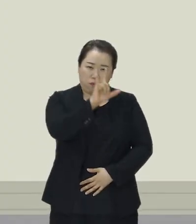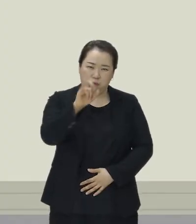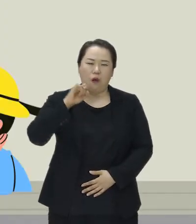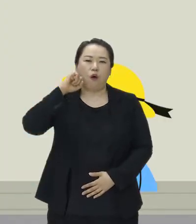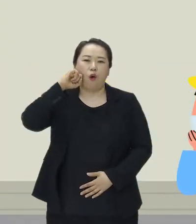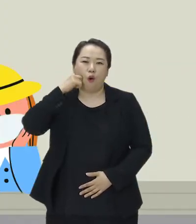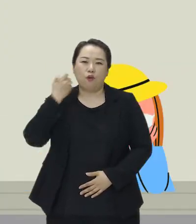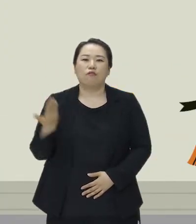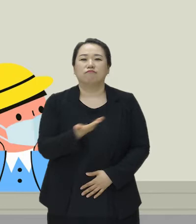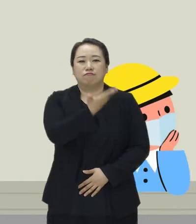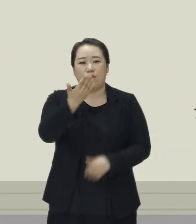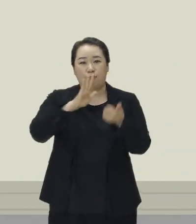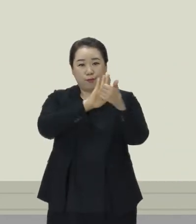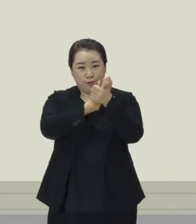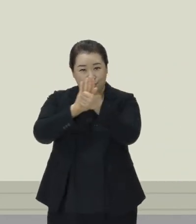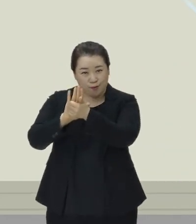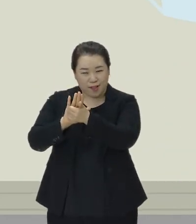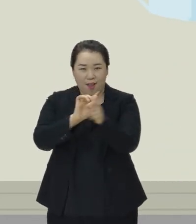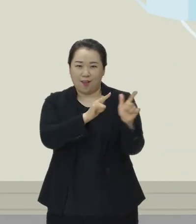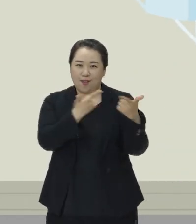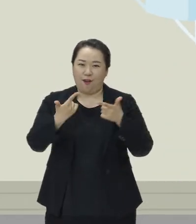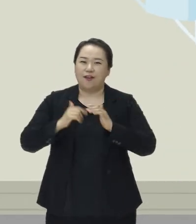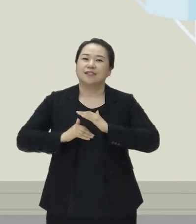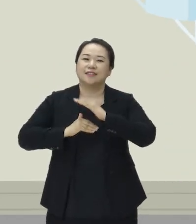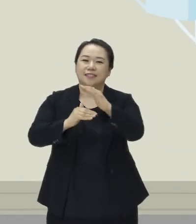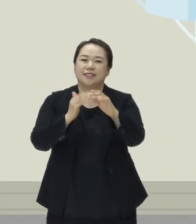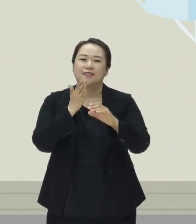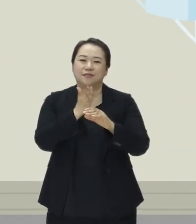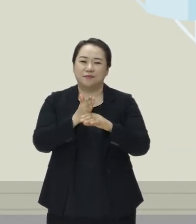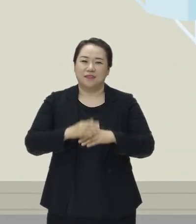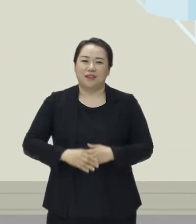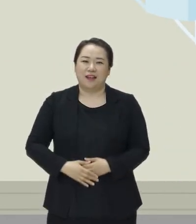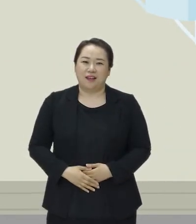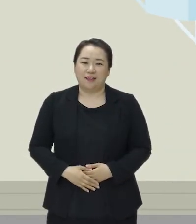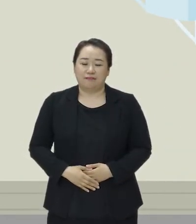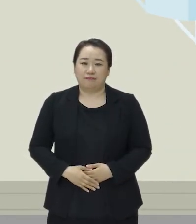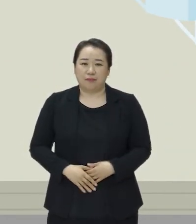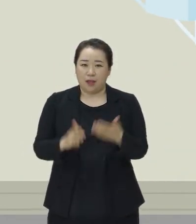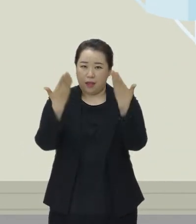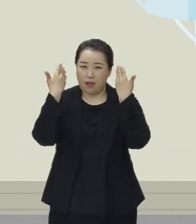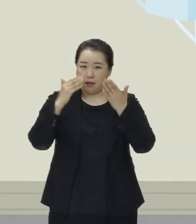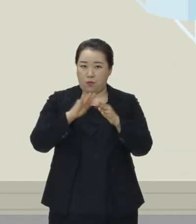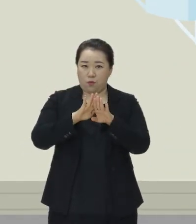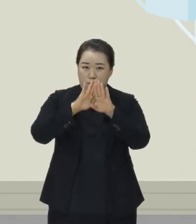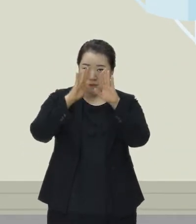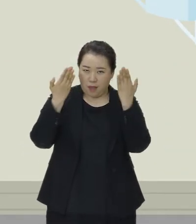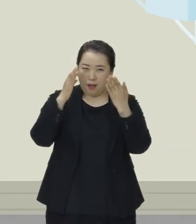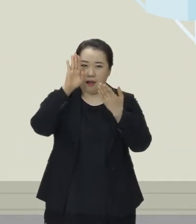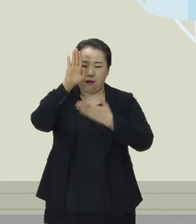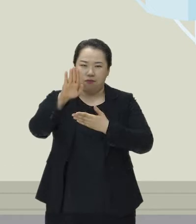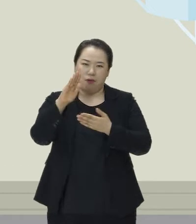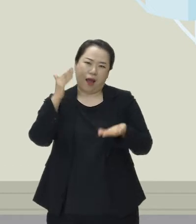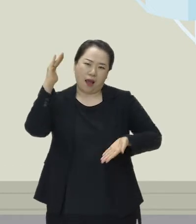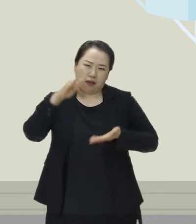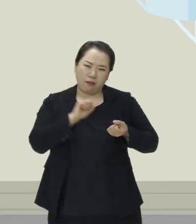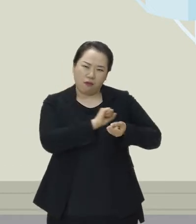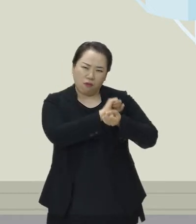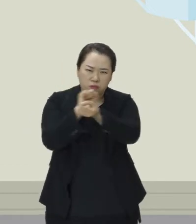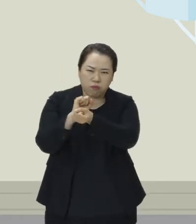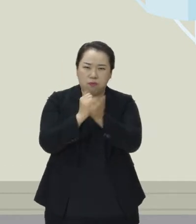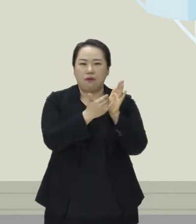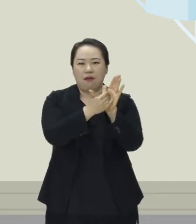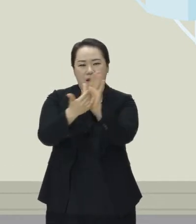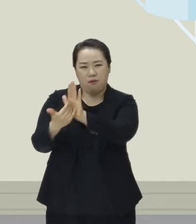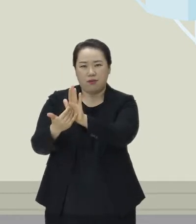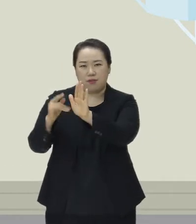강남구가 코로나19 여파로 어려움을 겪는 구민 여러분을 돕기 위해 다양한 대책을 시행합니다. 개학 이후 학생 간